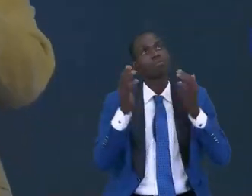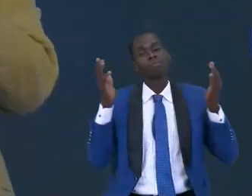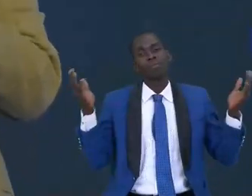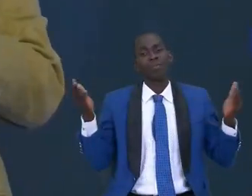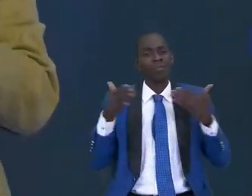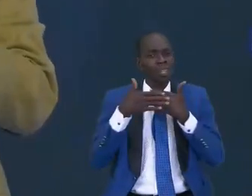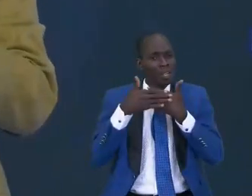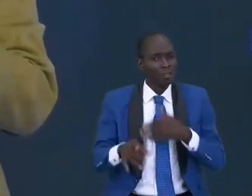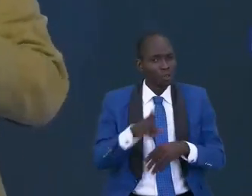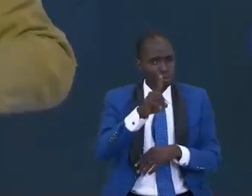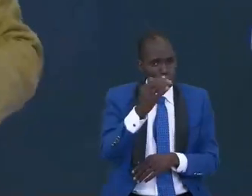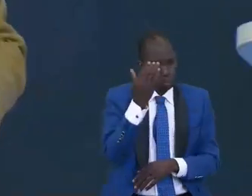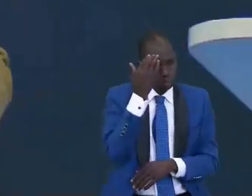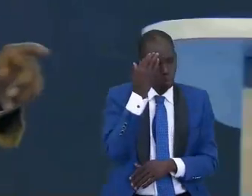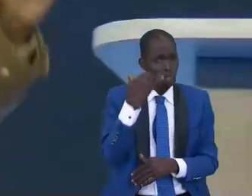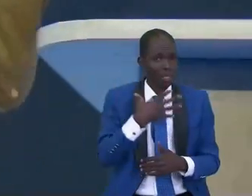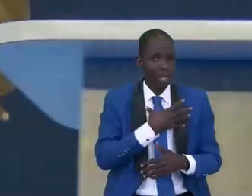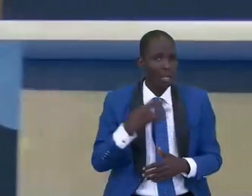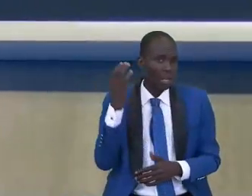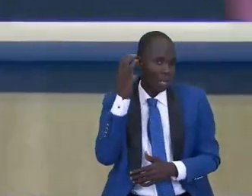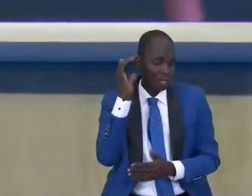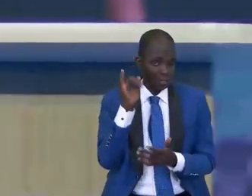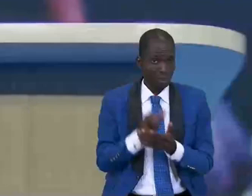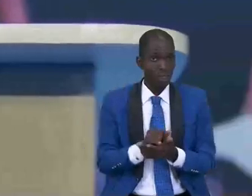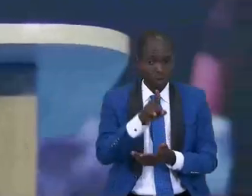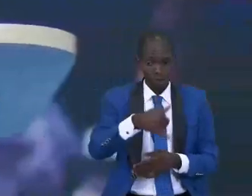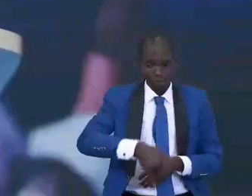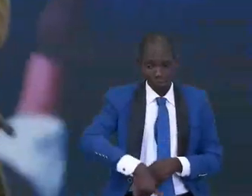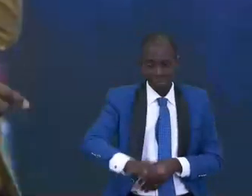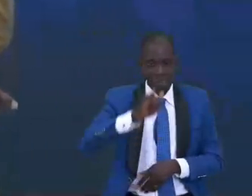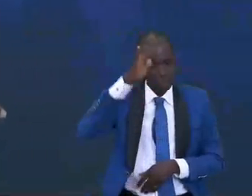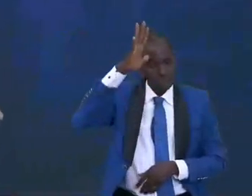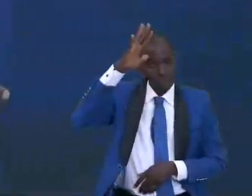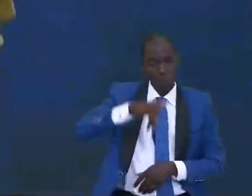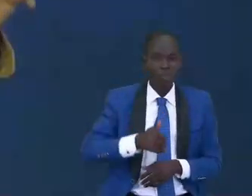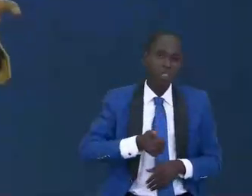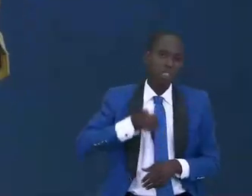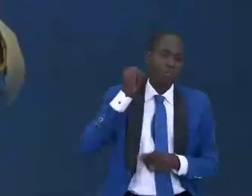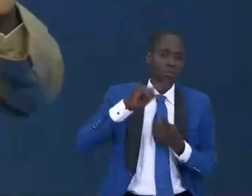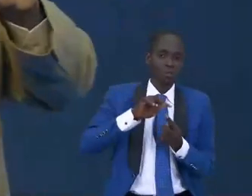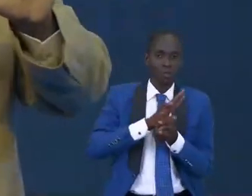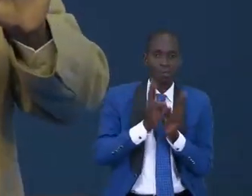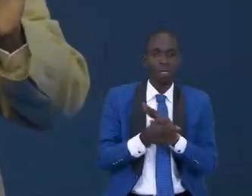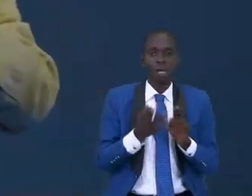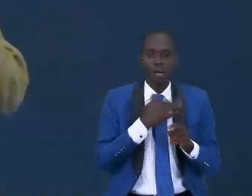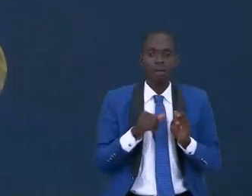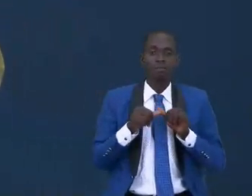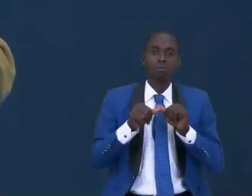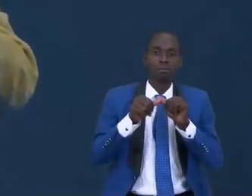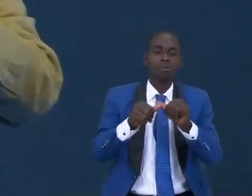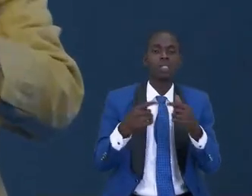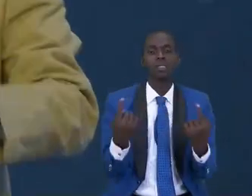croix. Après avoir entendu cela, tu as refusé de te repentir et